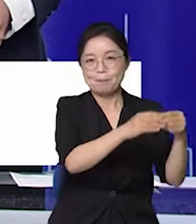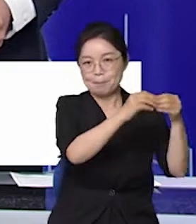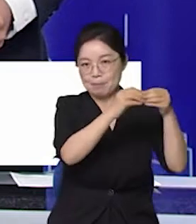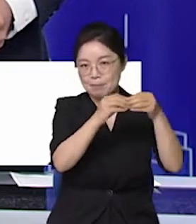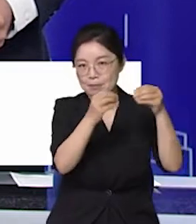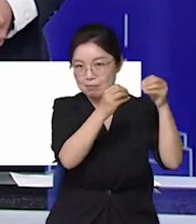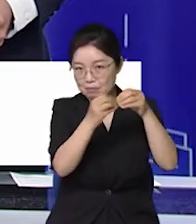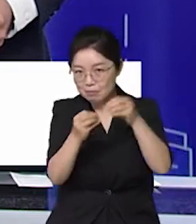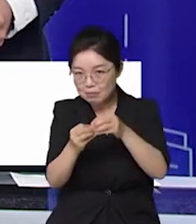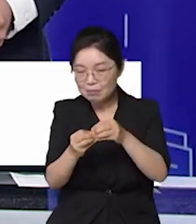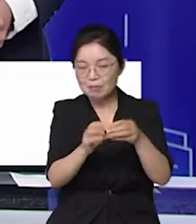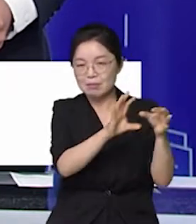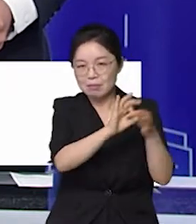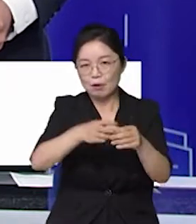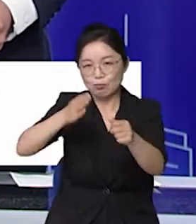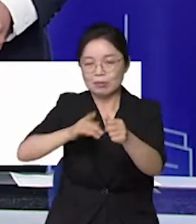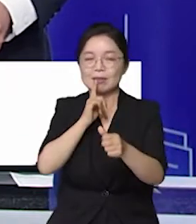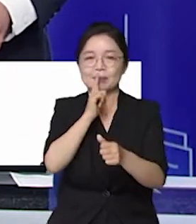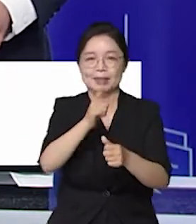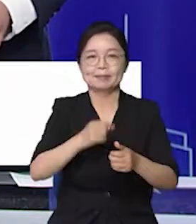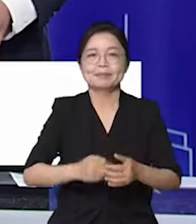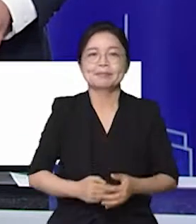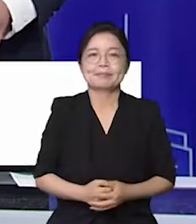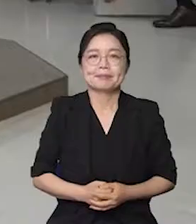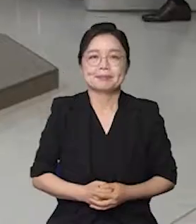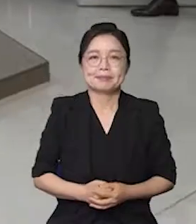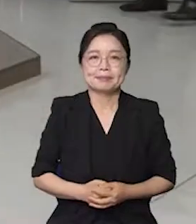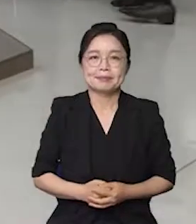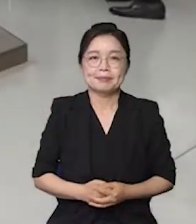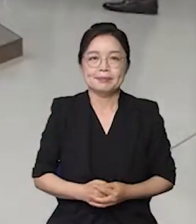시정을 당부했습니다. 정의진 기자입니다.